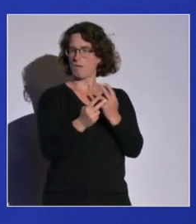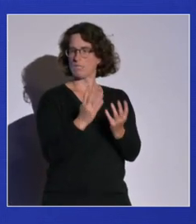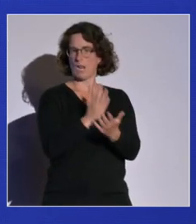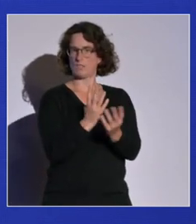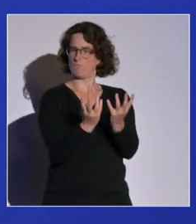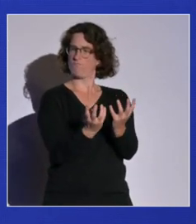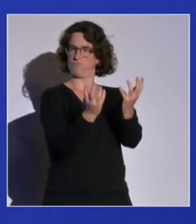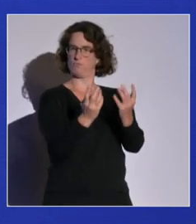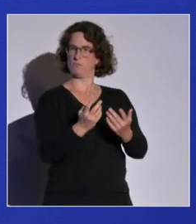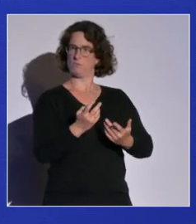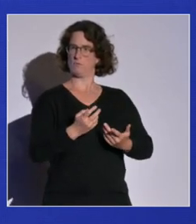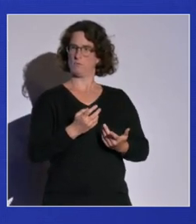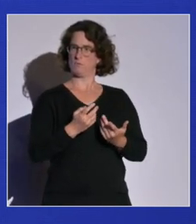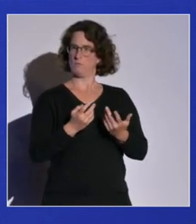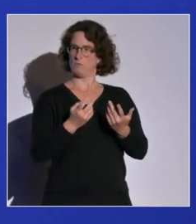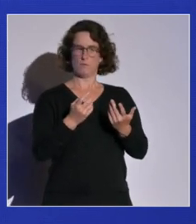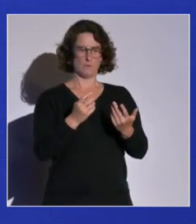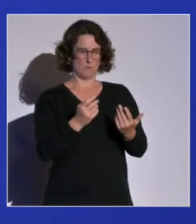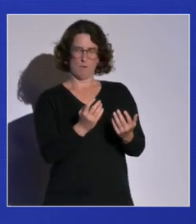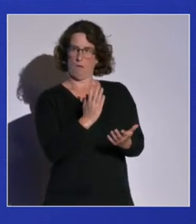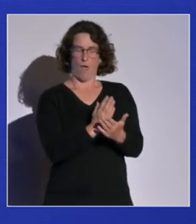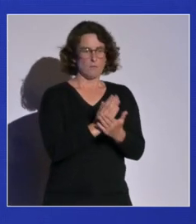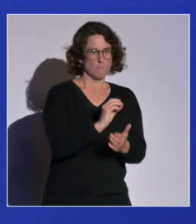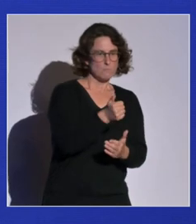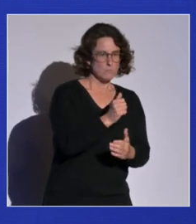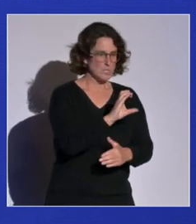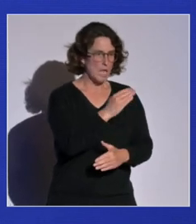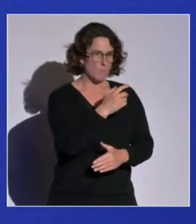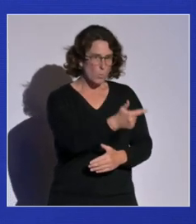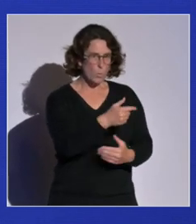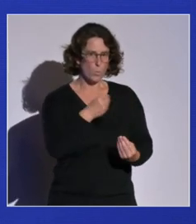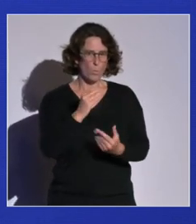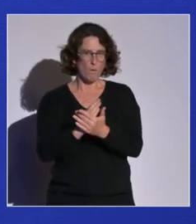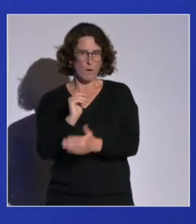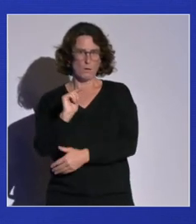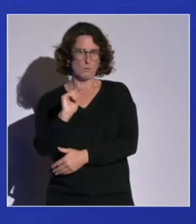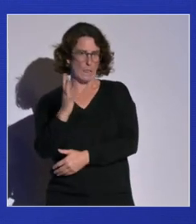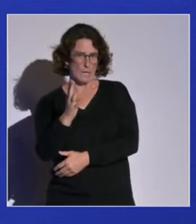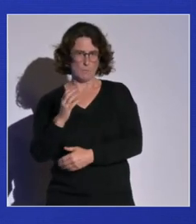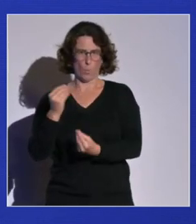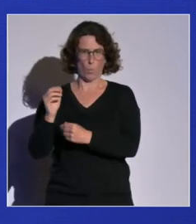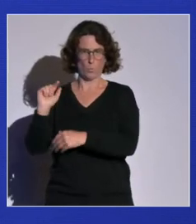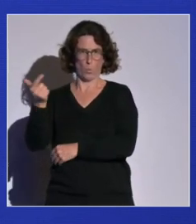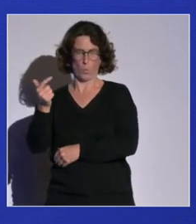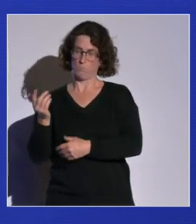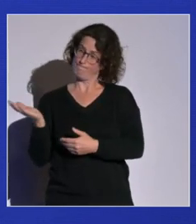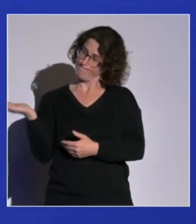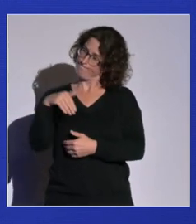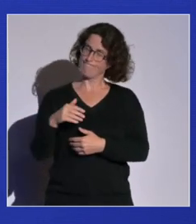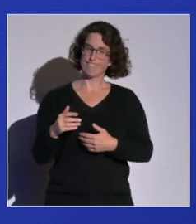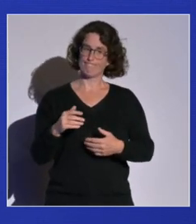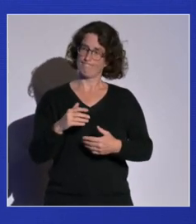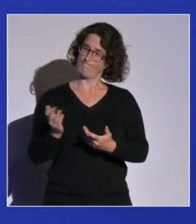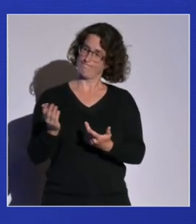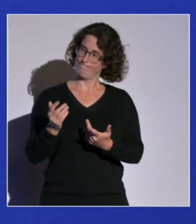primaire, devant un CM2, devant une quatrième ou une classe de seconde, qu'ils viennent avec